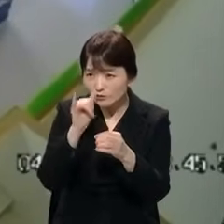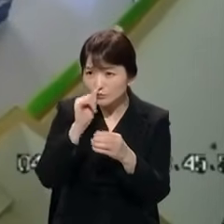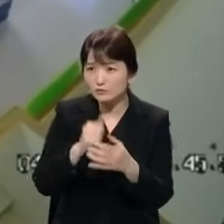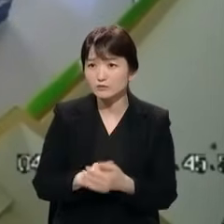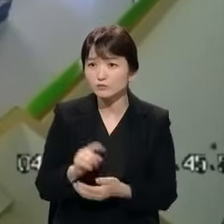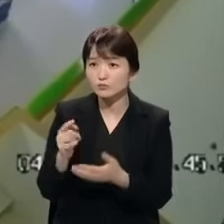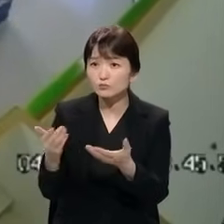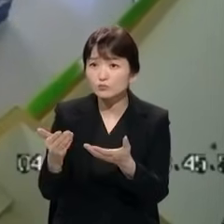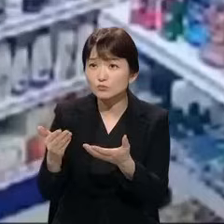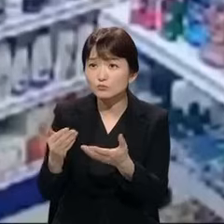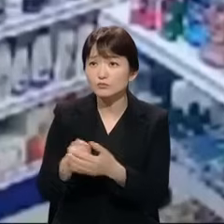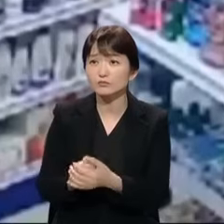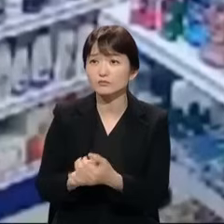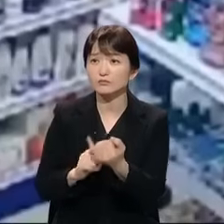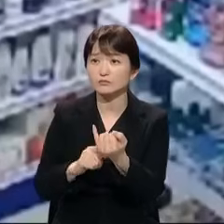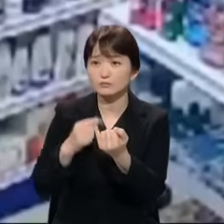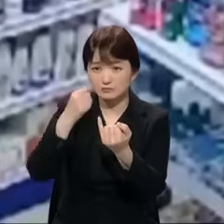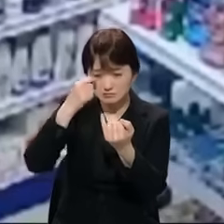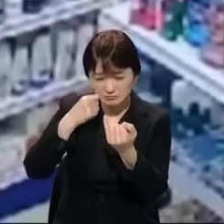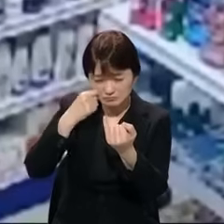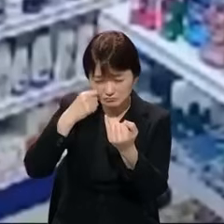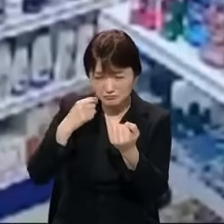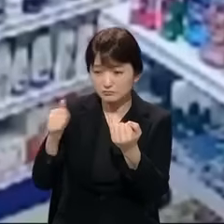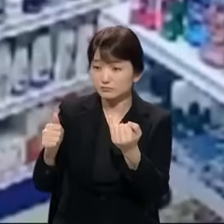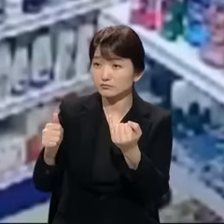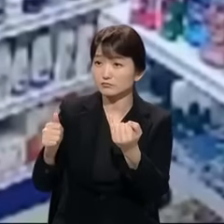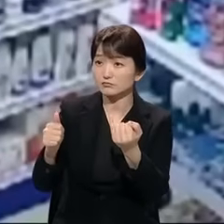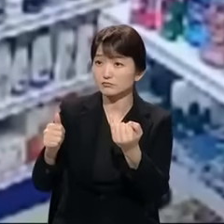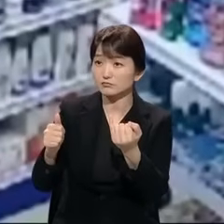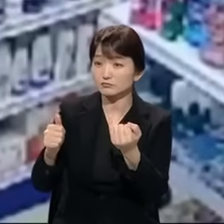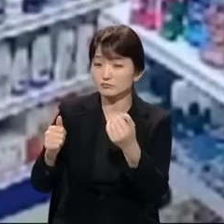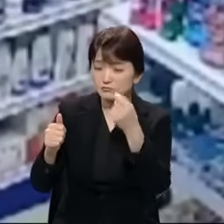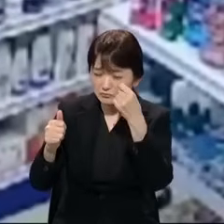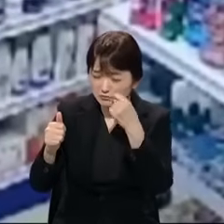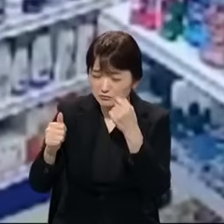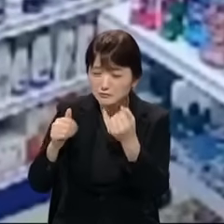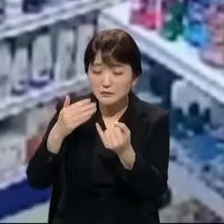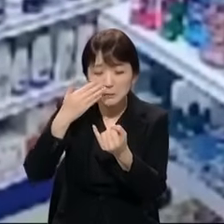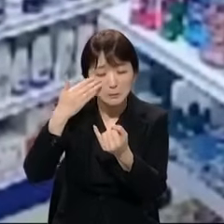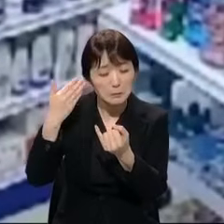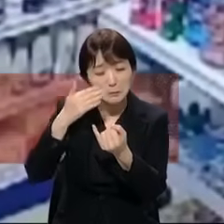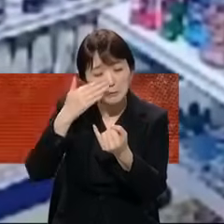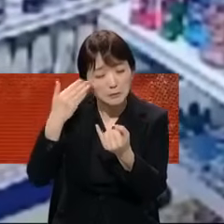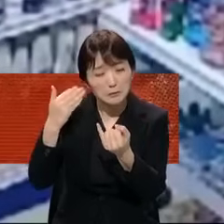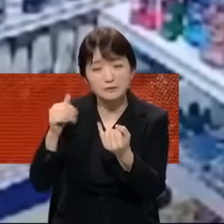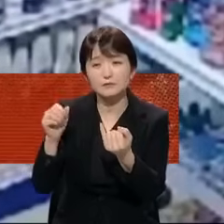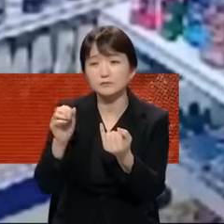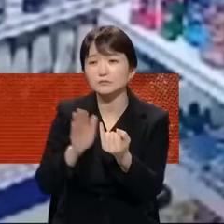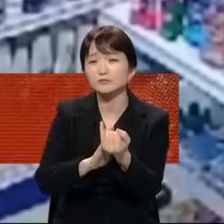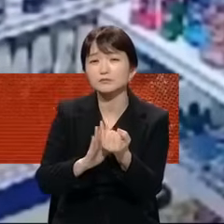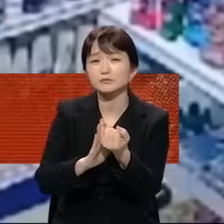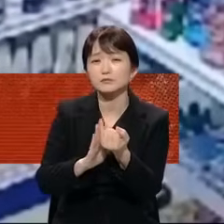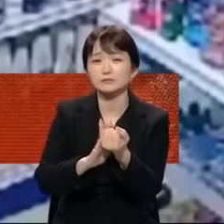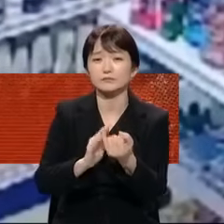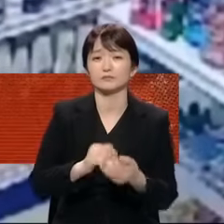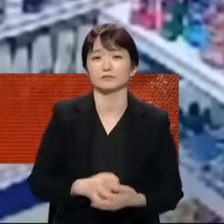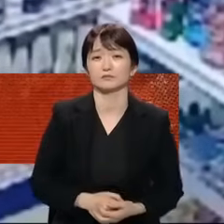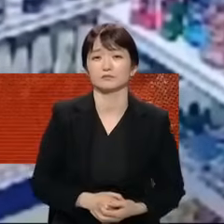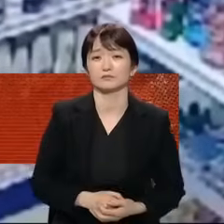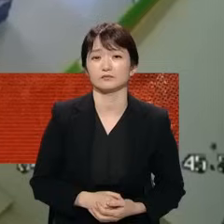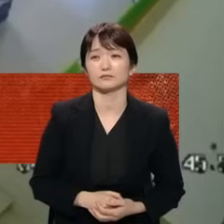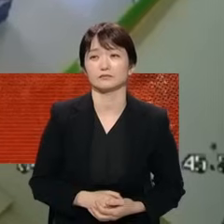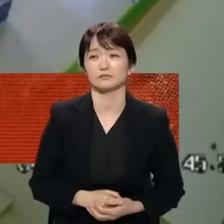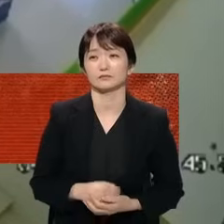그런데 무슨 일인지 여성은 울고 있고요. 남성은 그런 여성의 눈물을 닦아주면서 아주 다정하게 달래는 모습입니다.